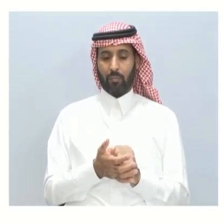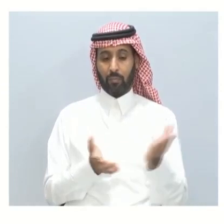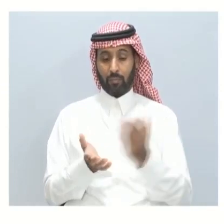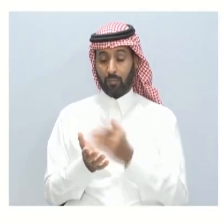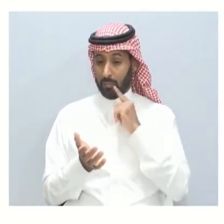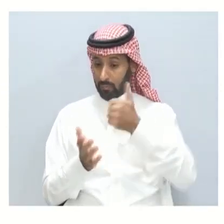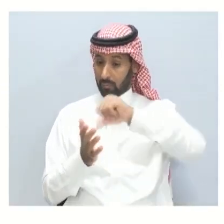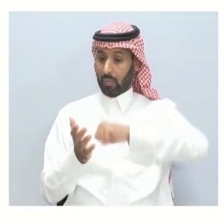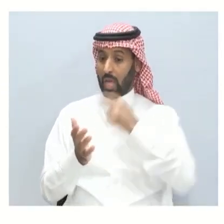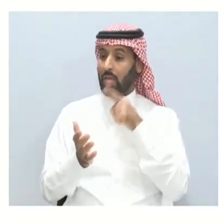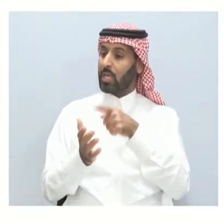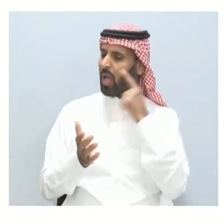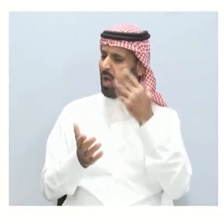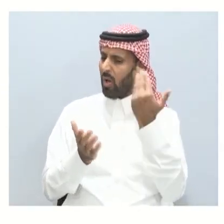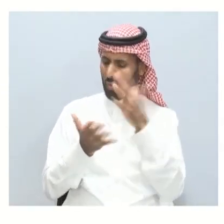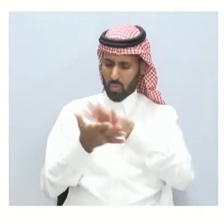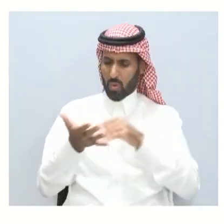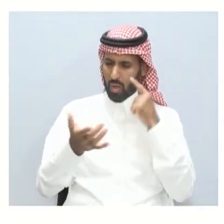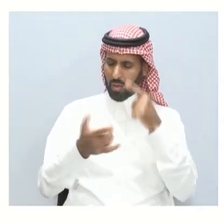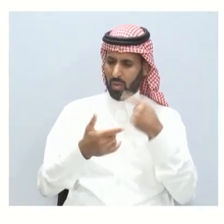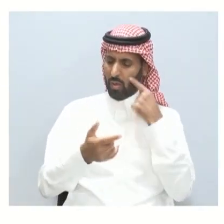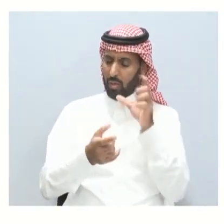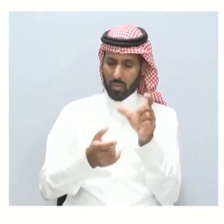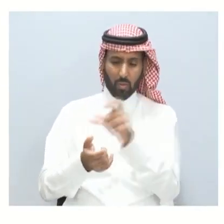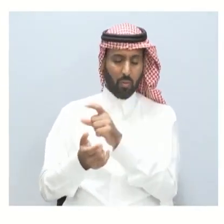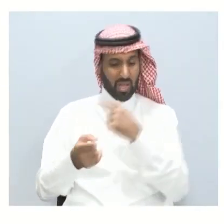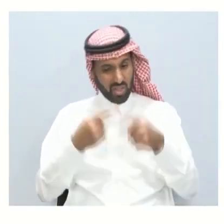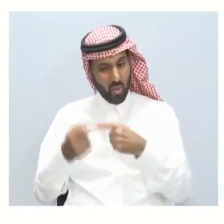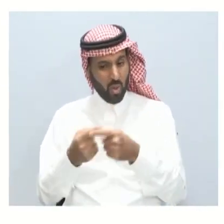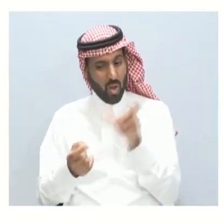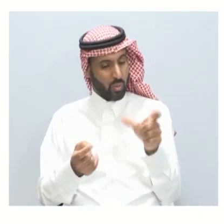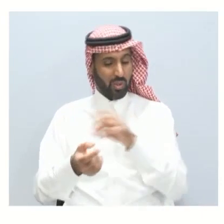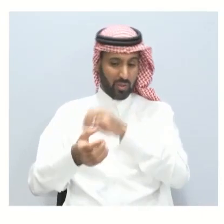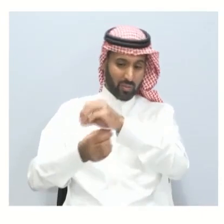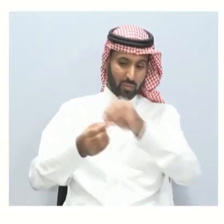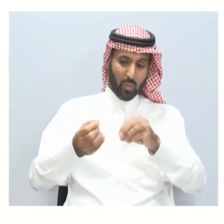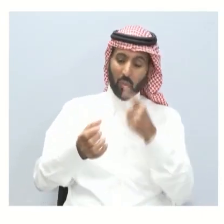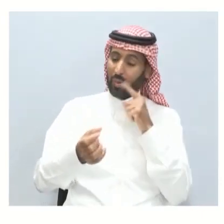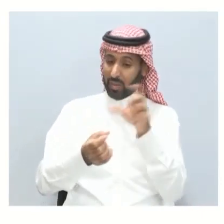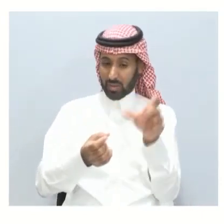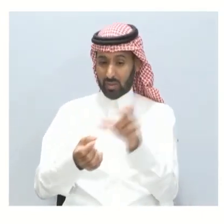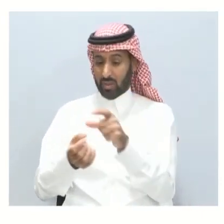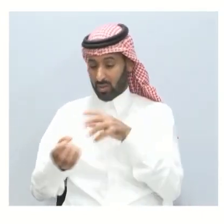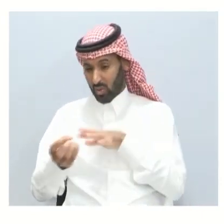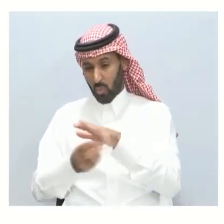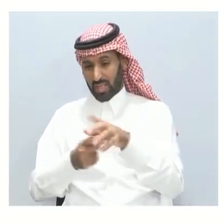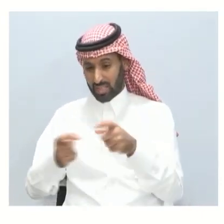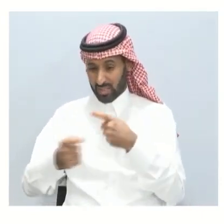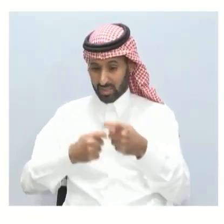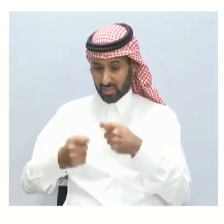التقويم حدد دون الرجوع الى الجدول الدوري المجموعه والدوره والفئه التي تنتمي اليها ذرات العناصر ذات التوزيع الالكتروني التالي